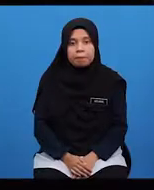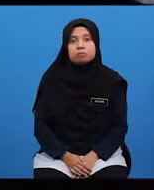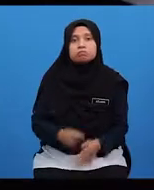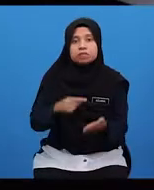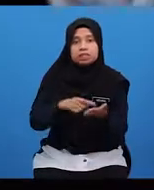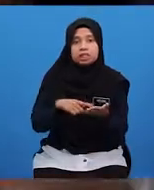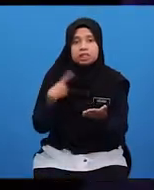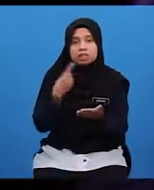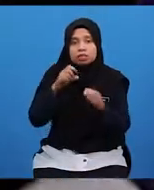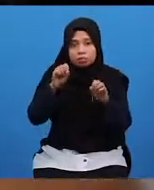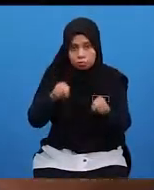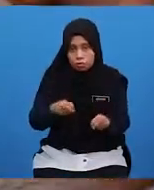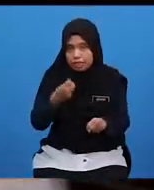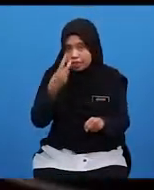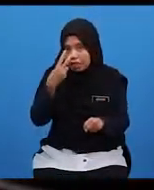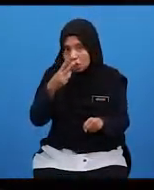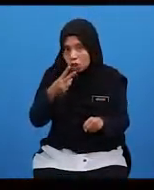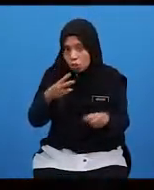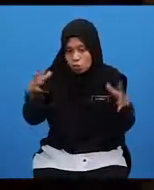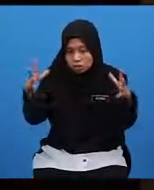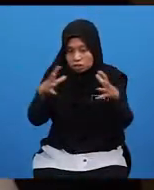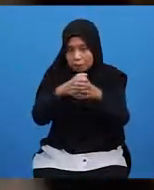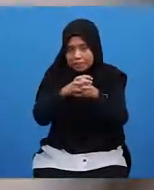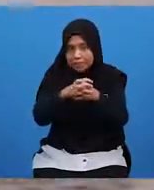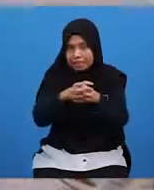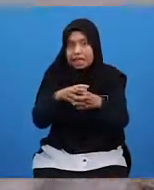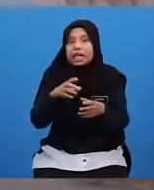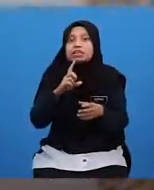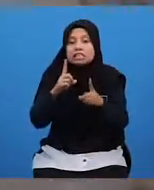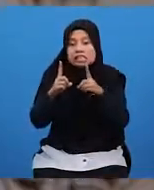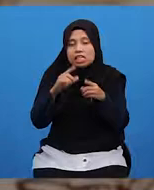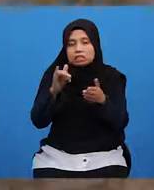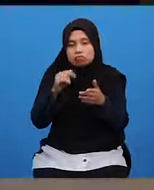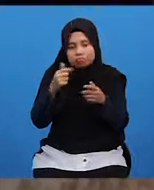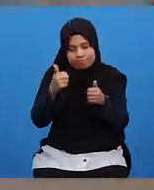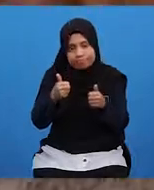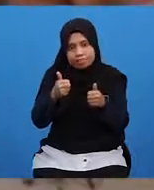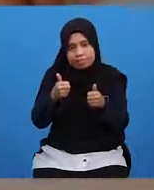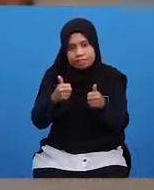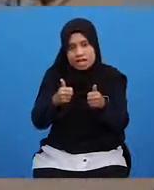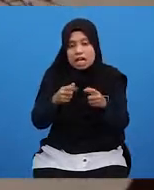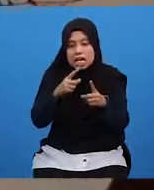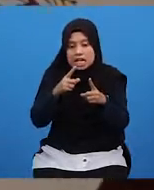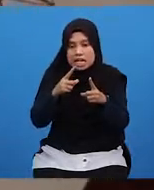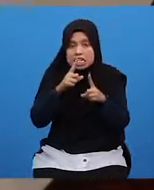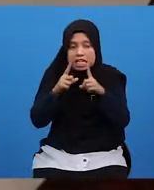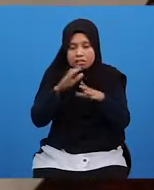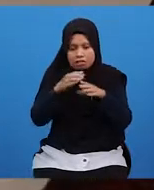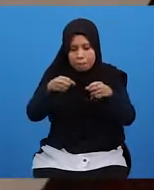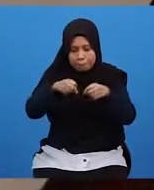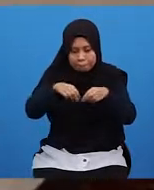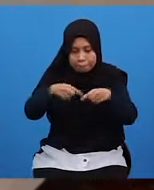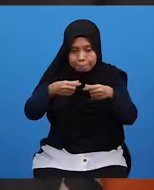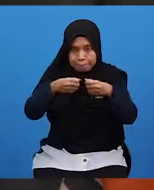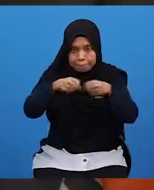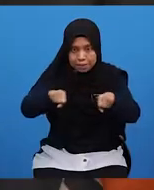Di sini, kita boleh lihat sebatian lilin kita cukup sempurna. Lilin tidak patah selepas